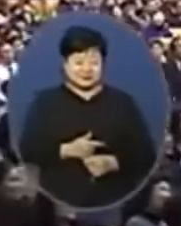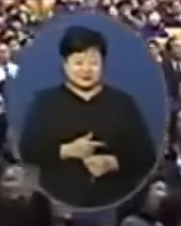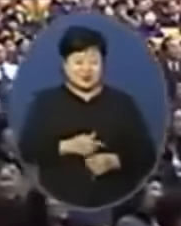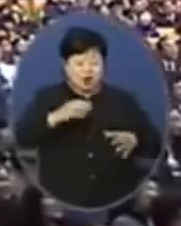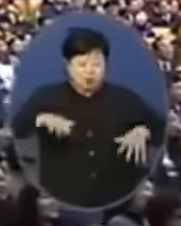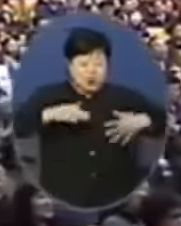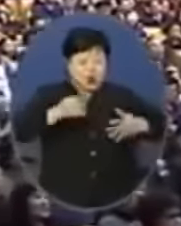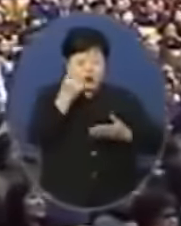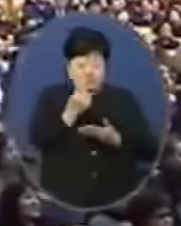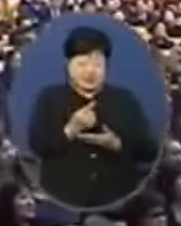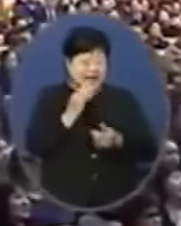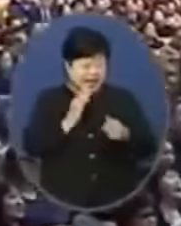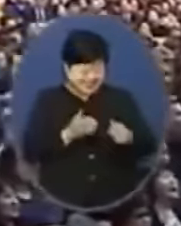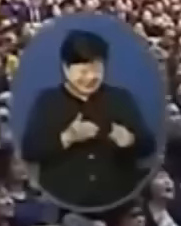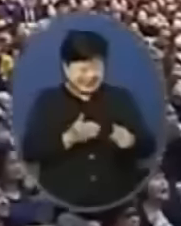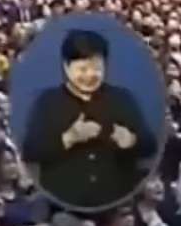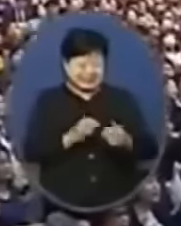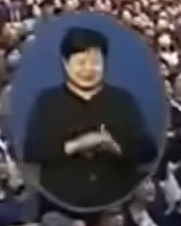불어올지어다.